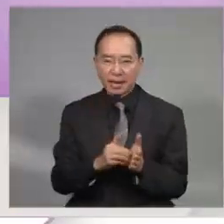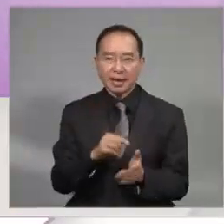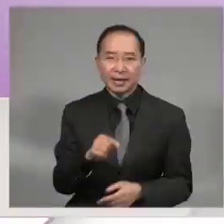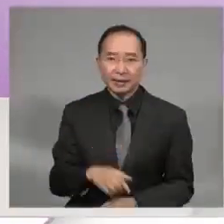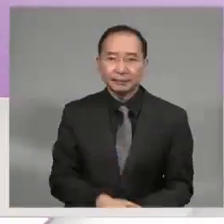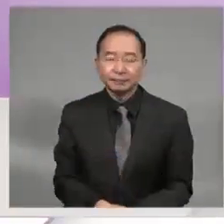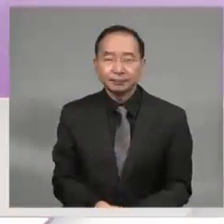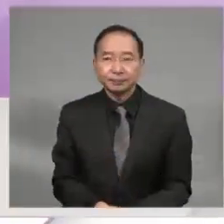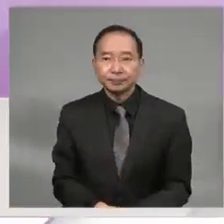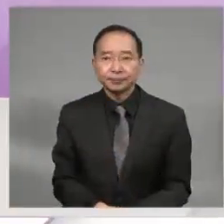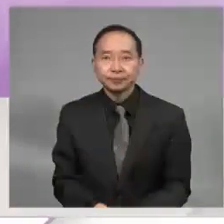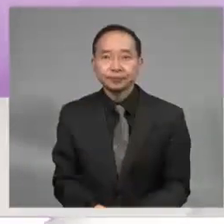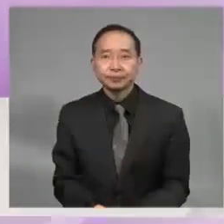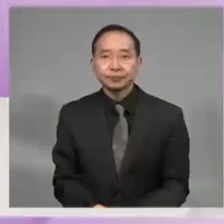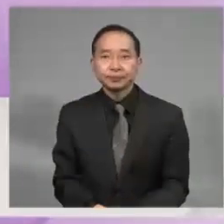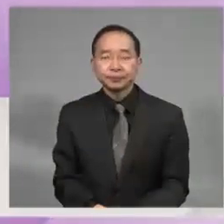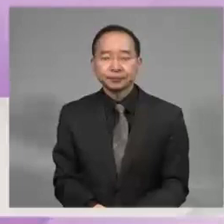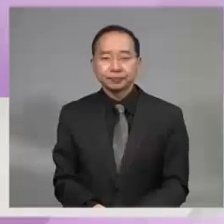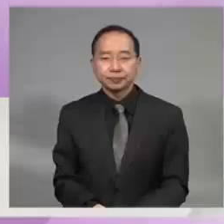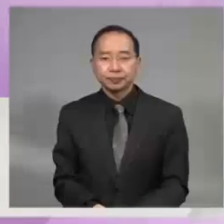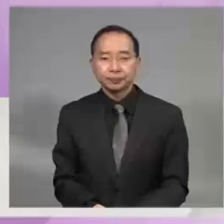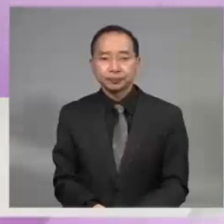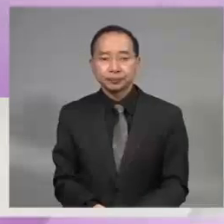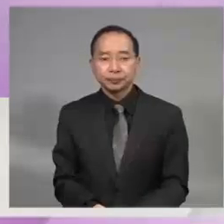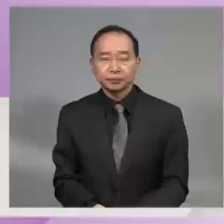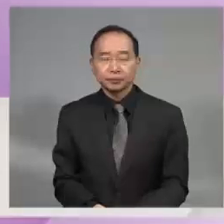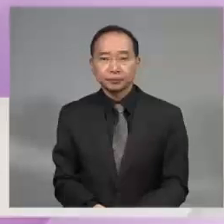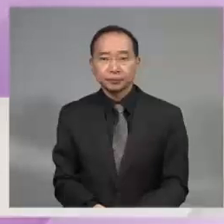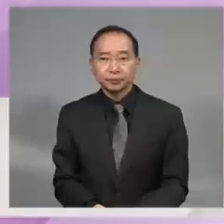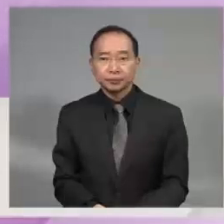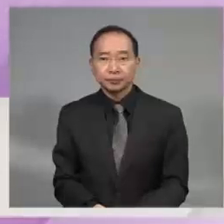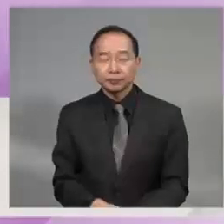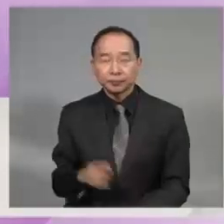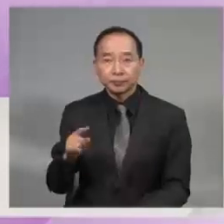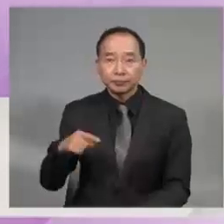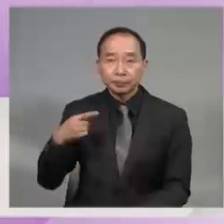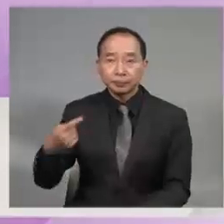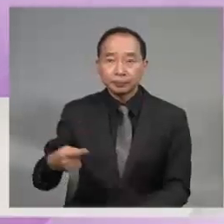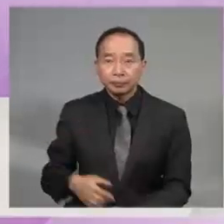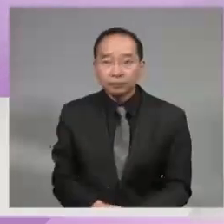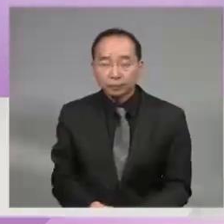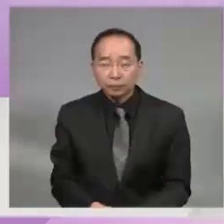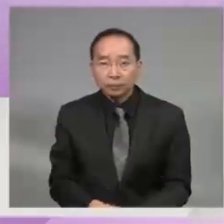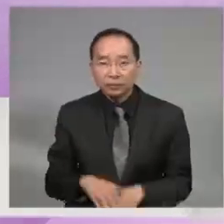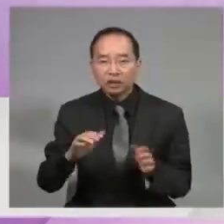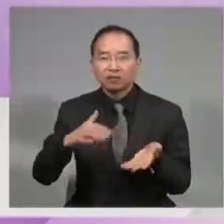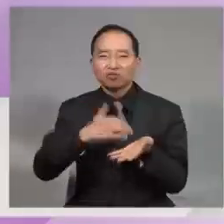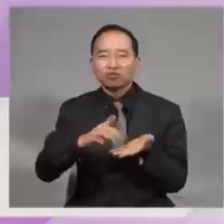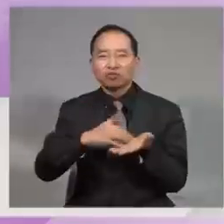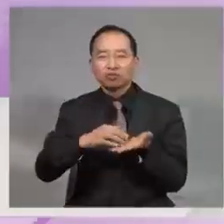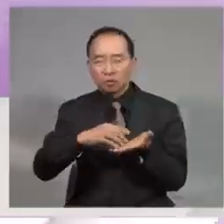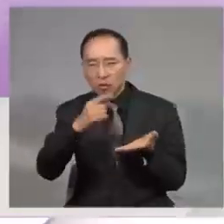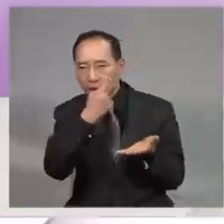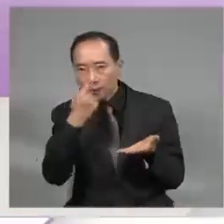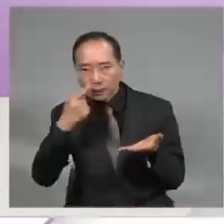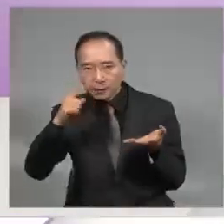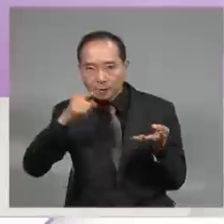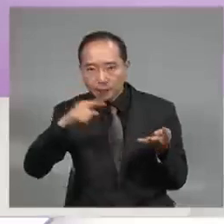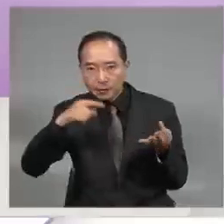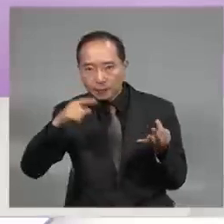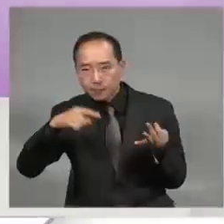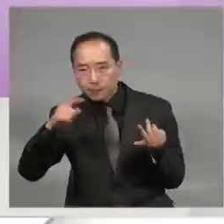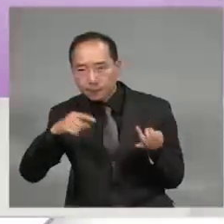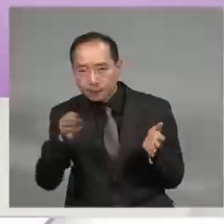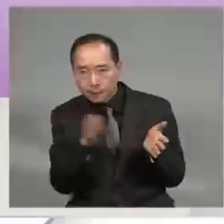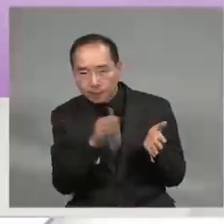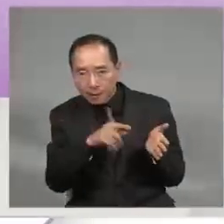사전 투표함이고요. 네, 말씀하신 것처럼 이제 그 수를 다시 확인하고 계시는 것 같아요.